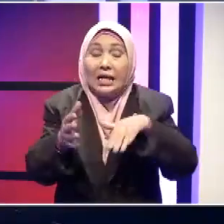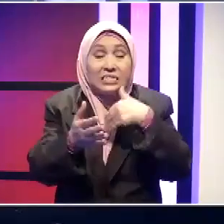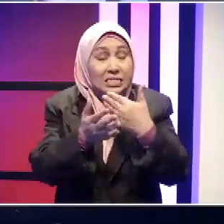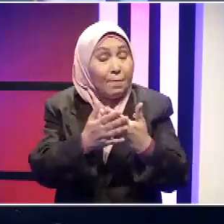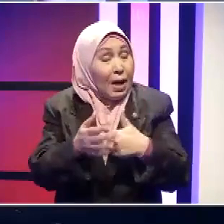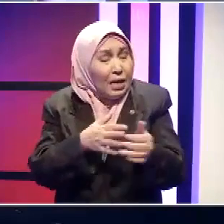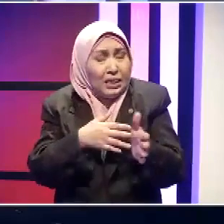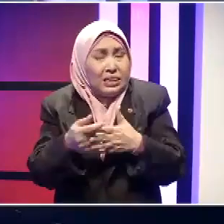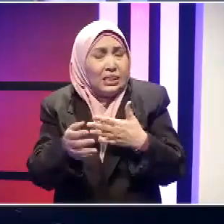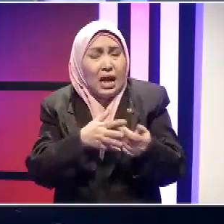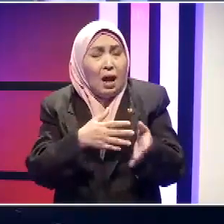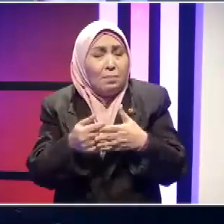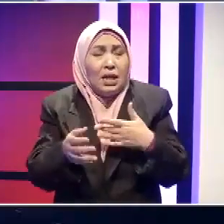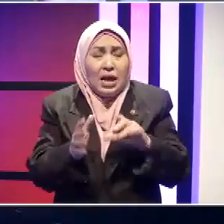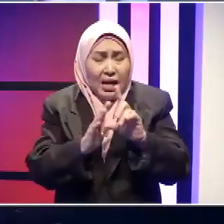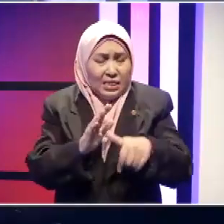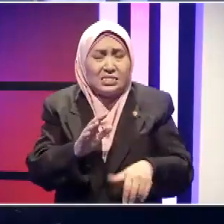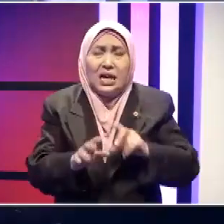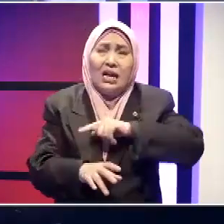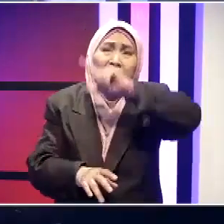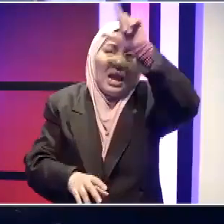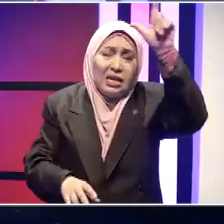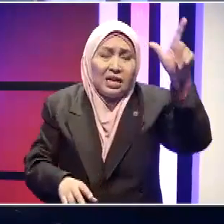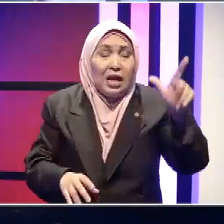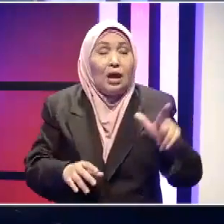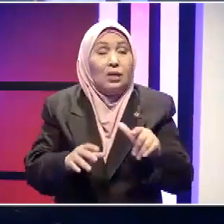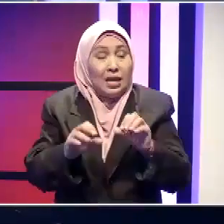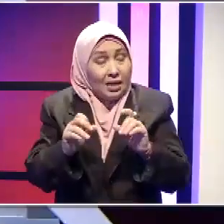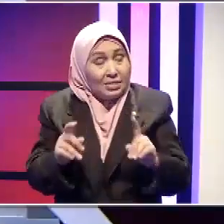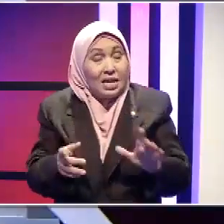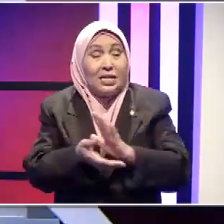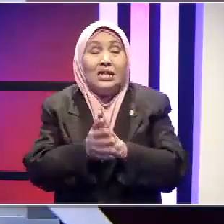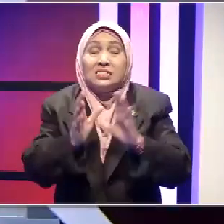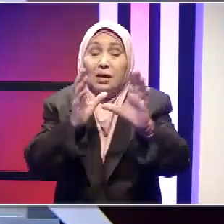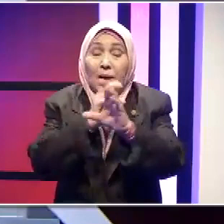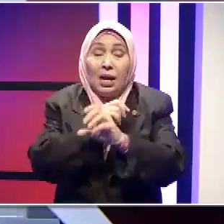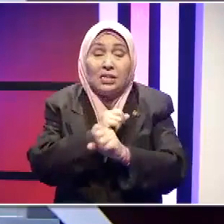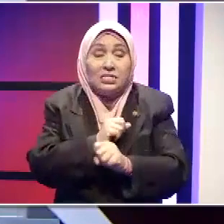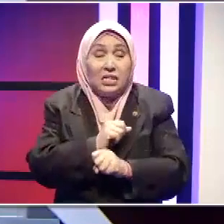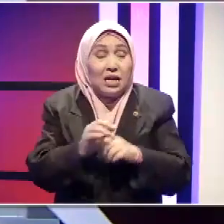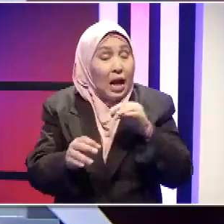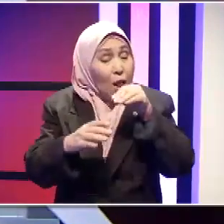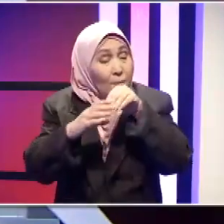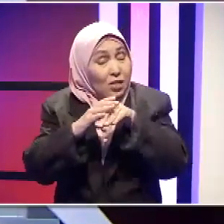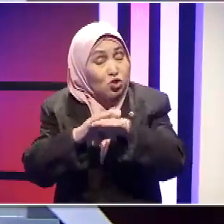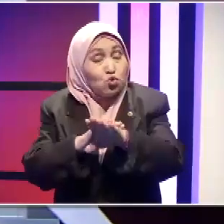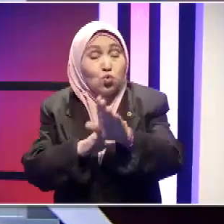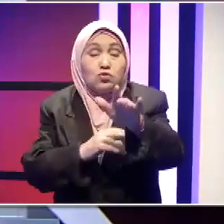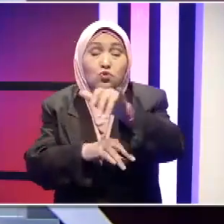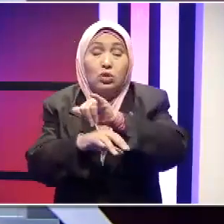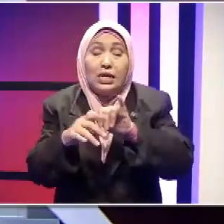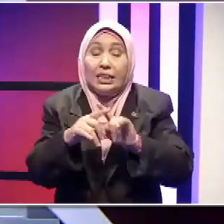ada tak pelak pernah nanti senang juga ini kalau masuk Google tapi